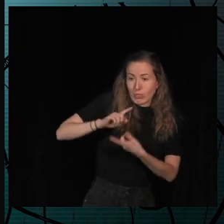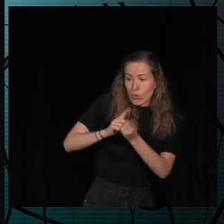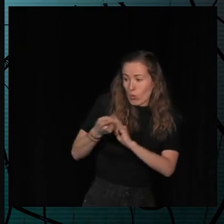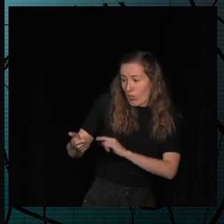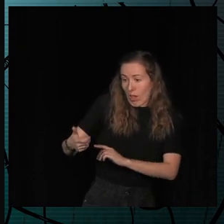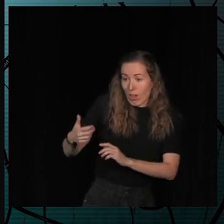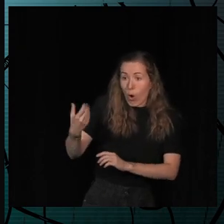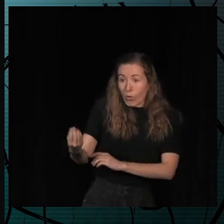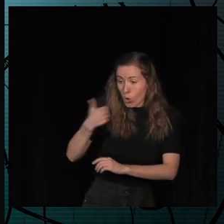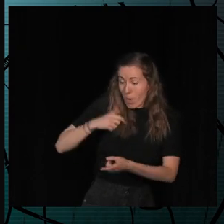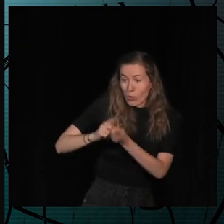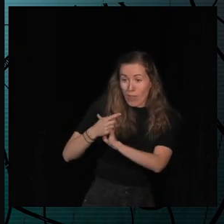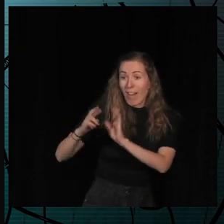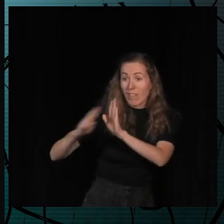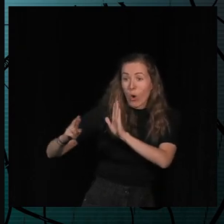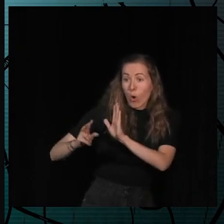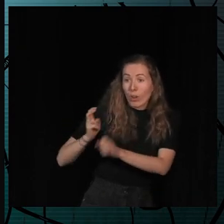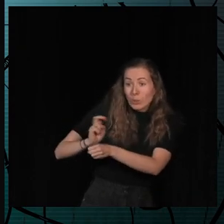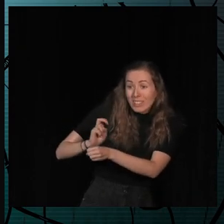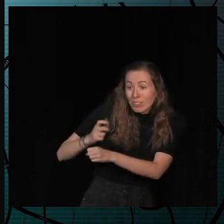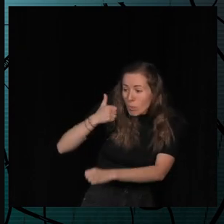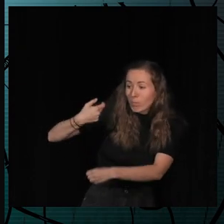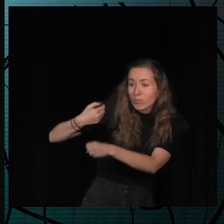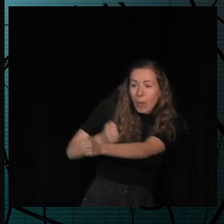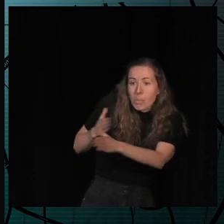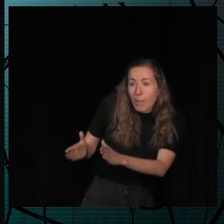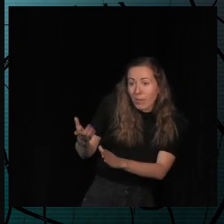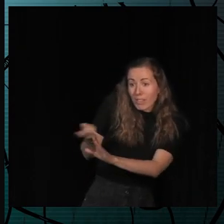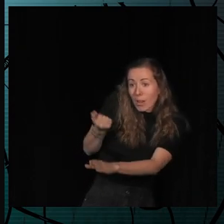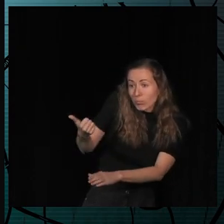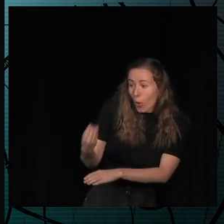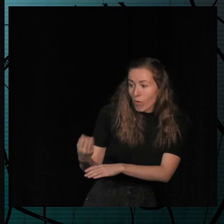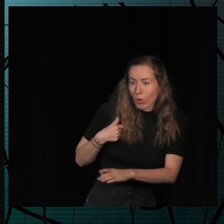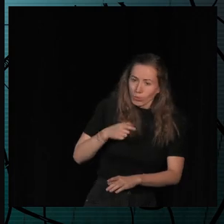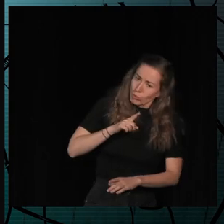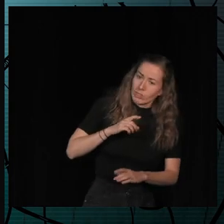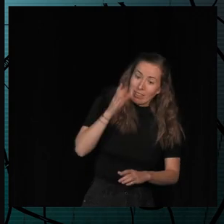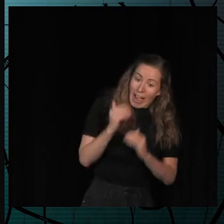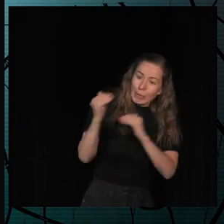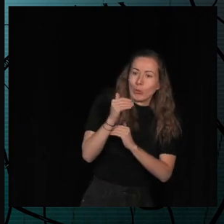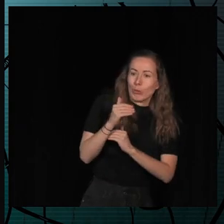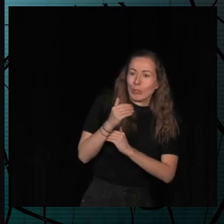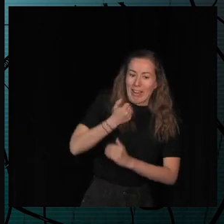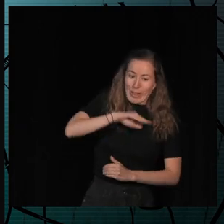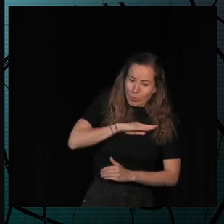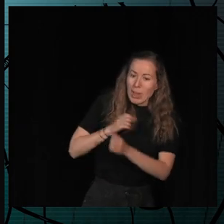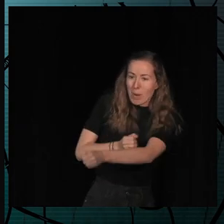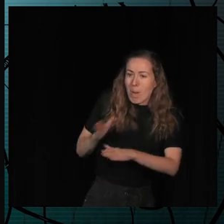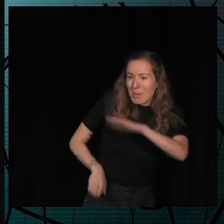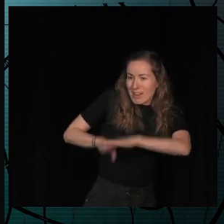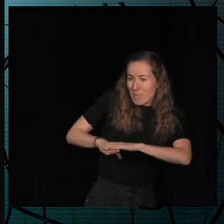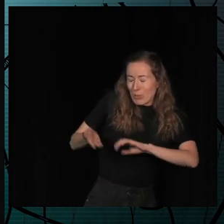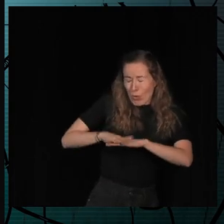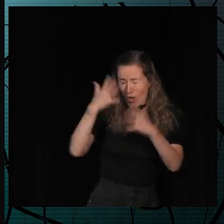référent éducatif alors que ça doit quand même être le l'adulte qui pose les les les règles et les limites donc on voit qu'il y a des espèces de confusion comme ça